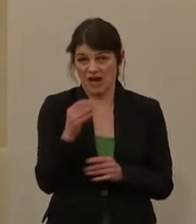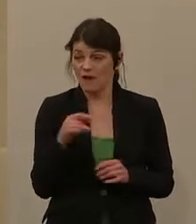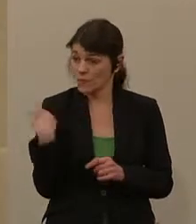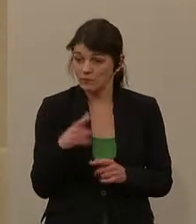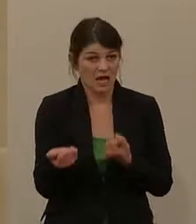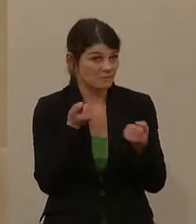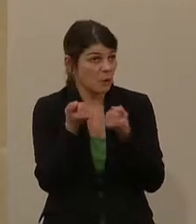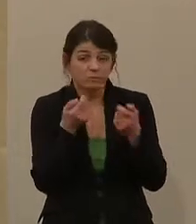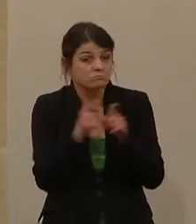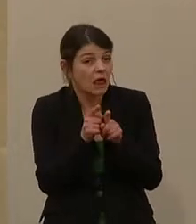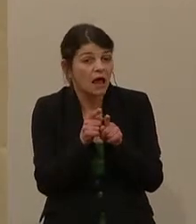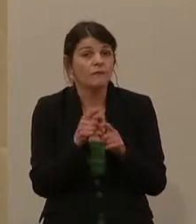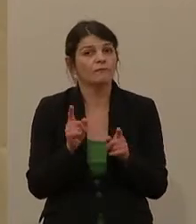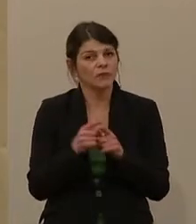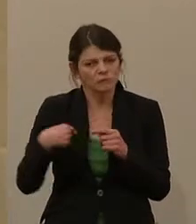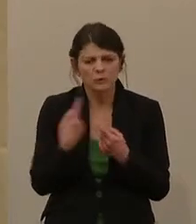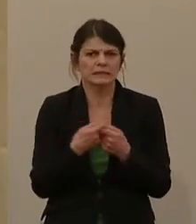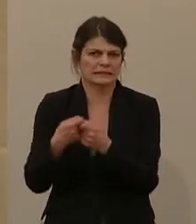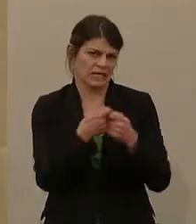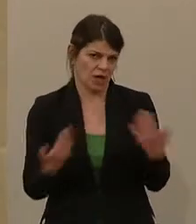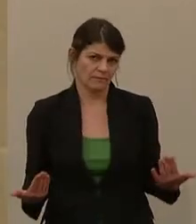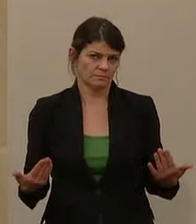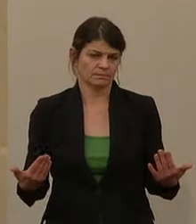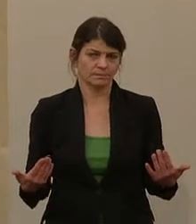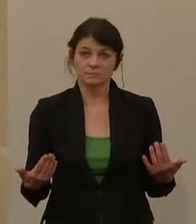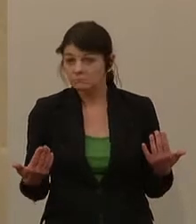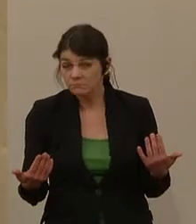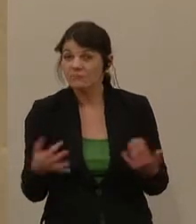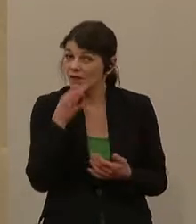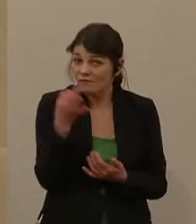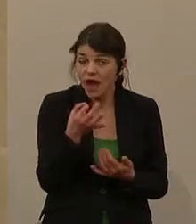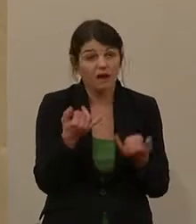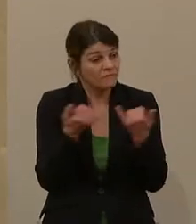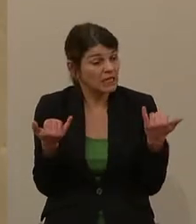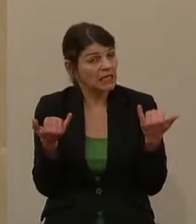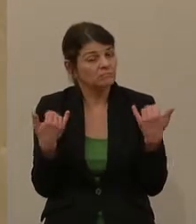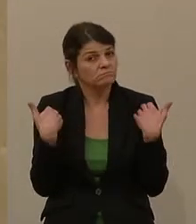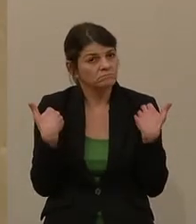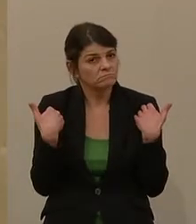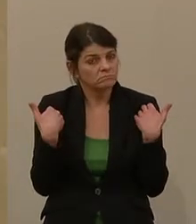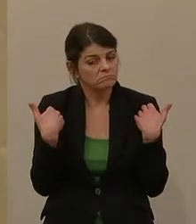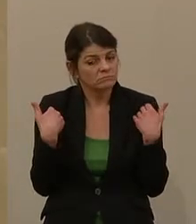als Politiker genauso wie für uns als Gesellschaft, wie wir mit dem Thema